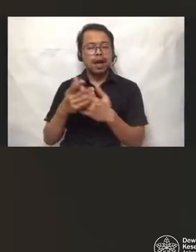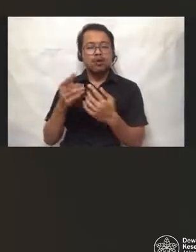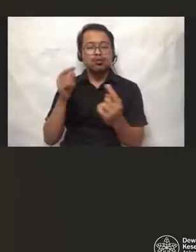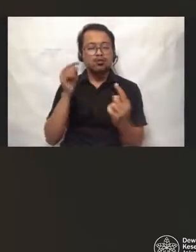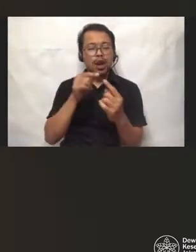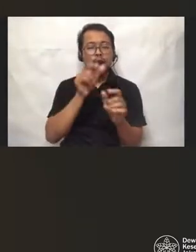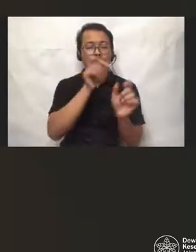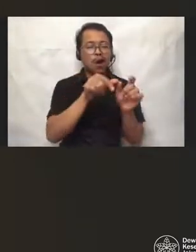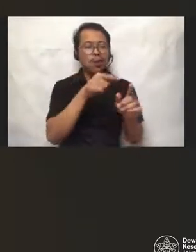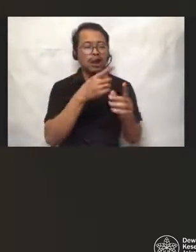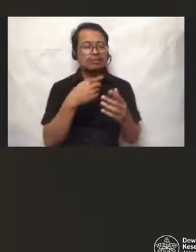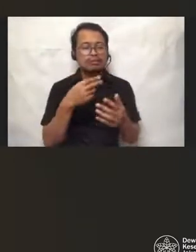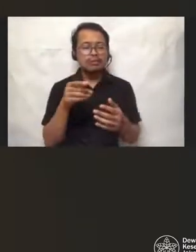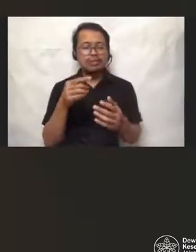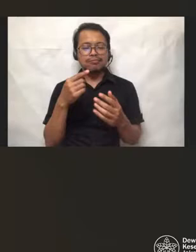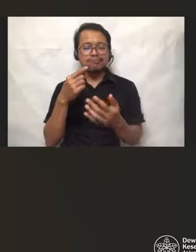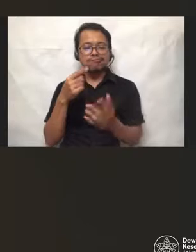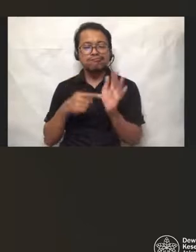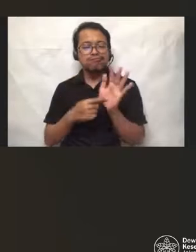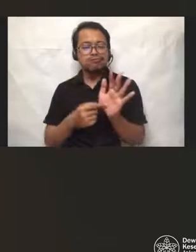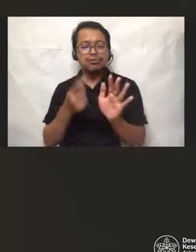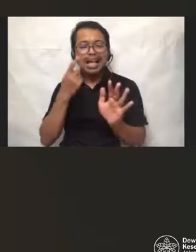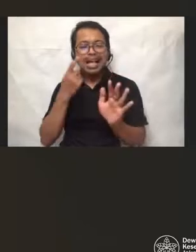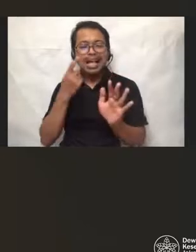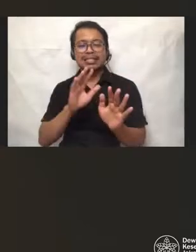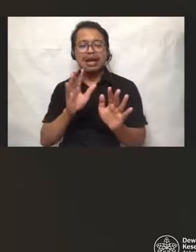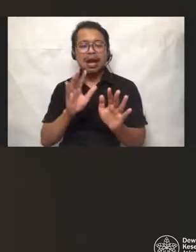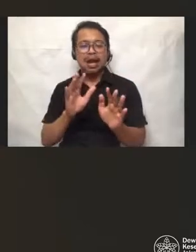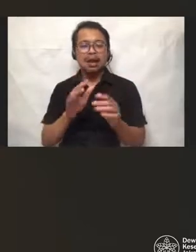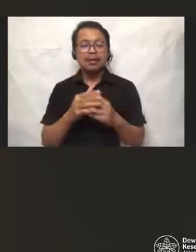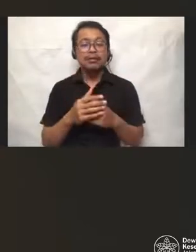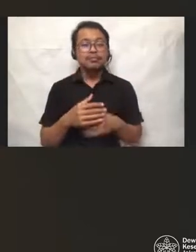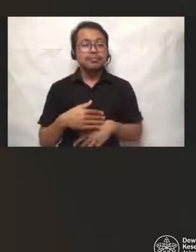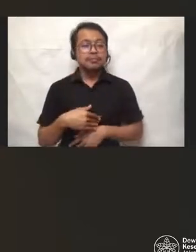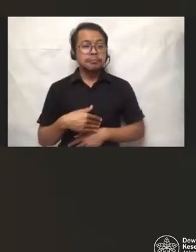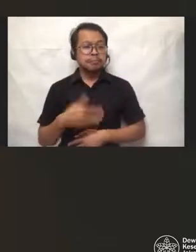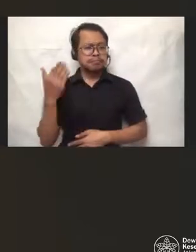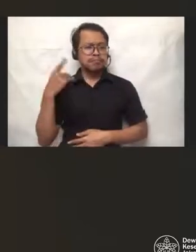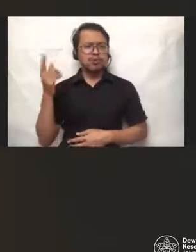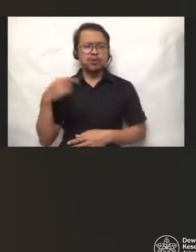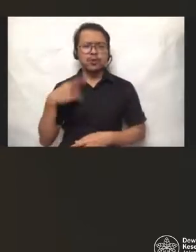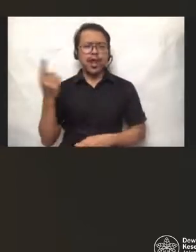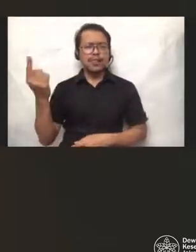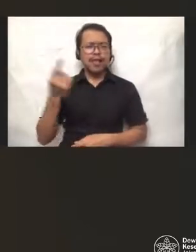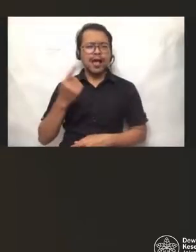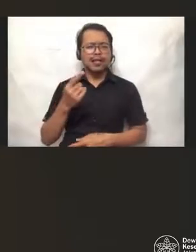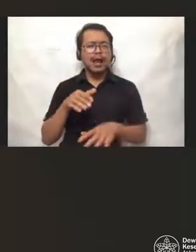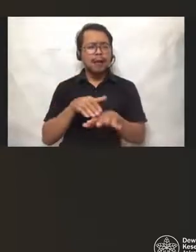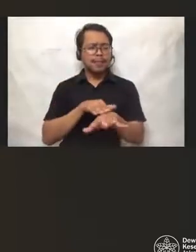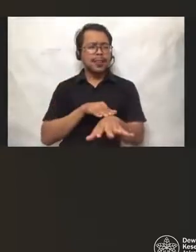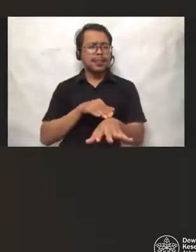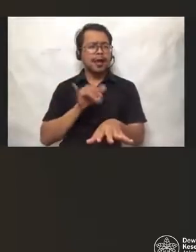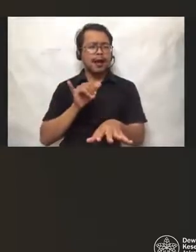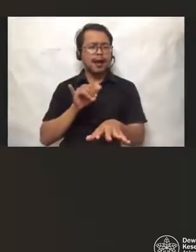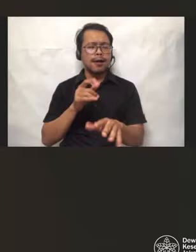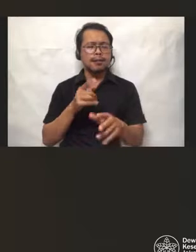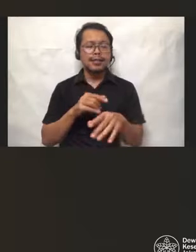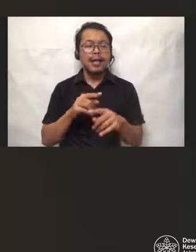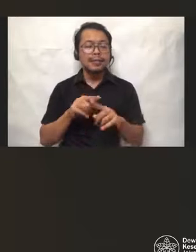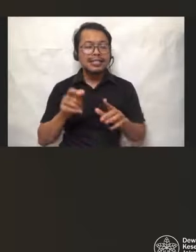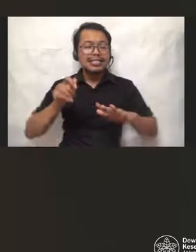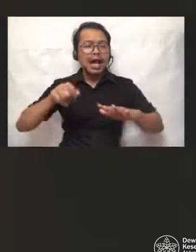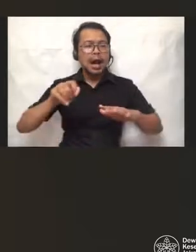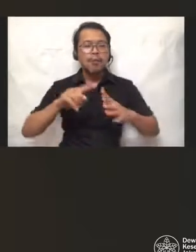bersaksi. Hari itu saya datang agak terlambat dari jadwal, tapi persidangan belum dimulai.